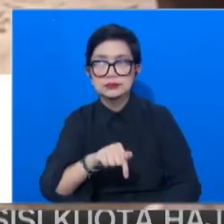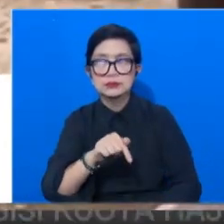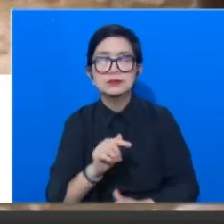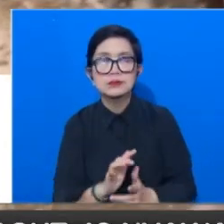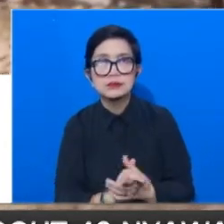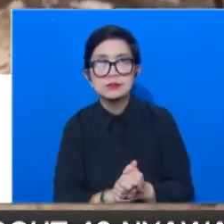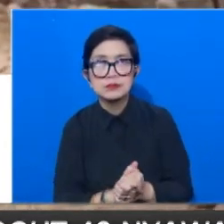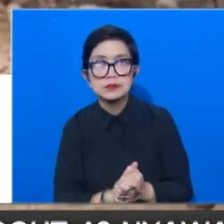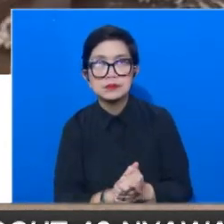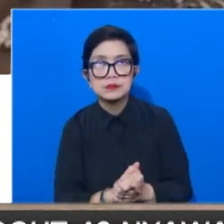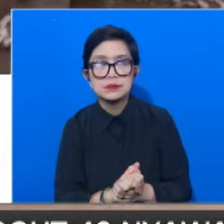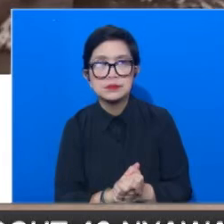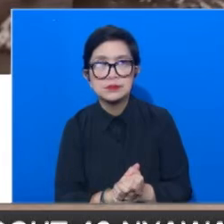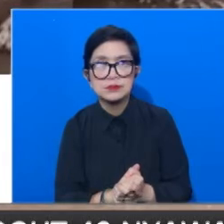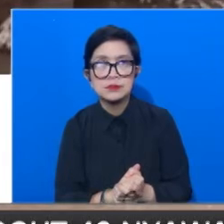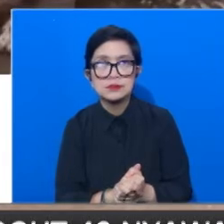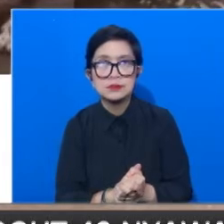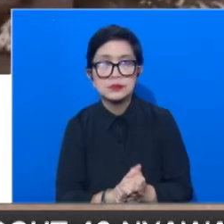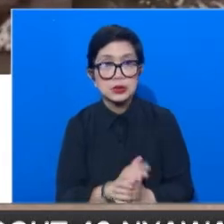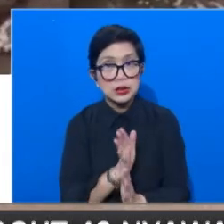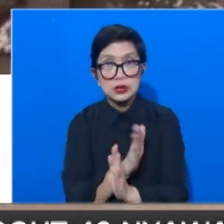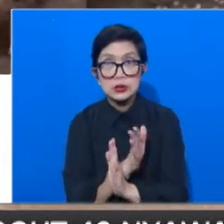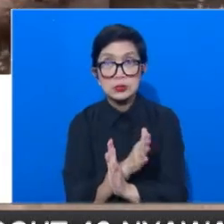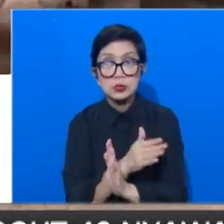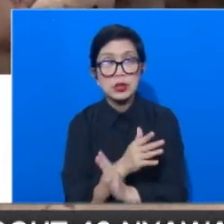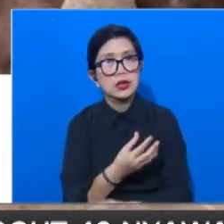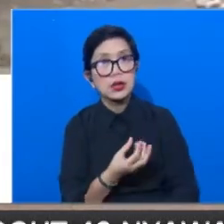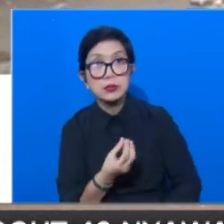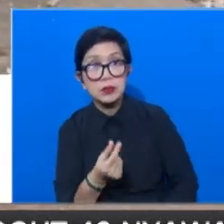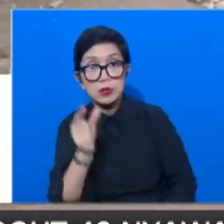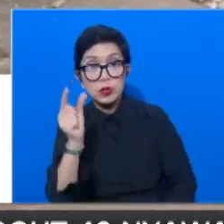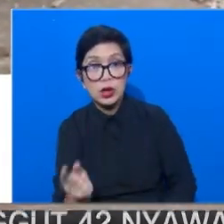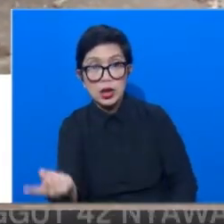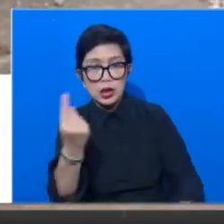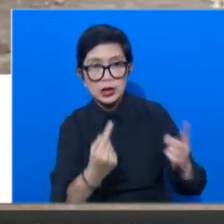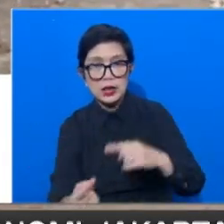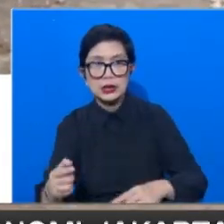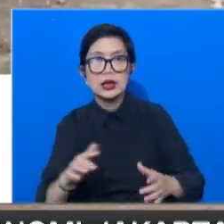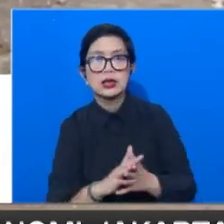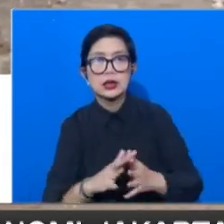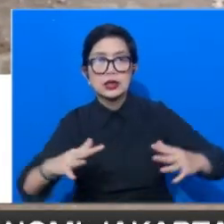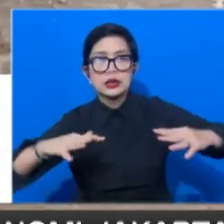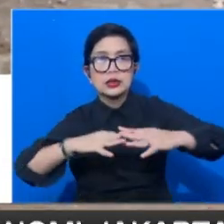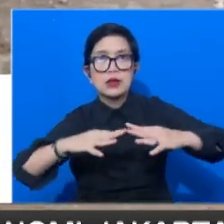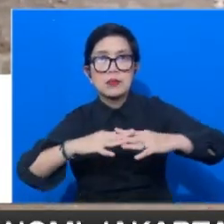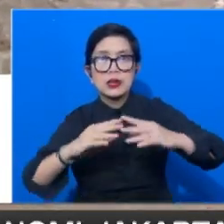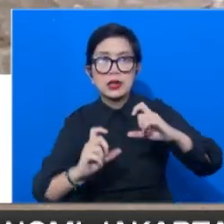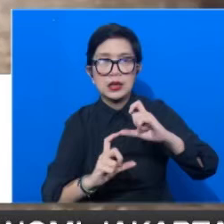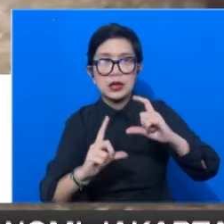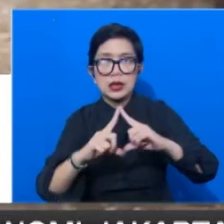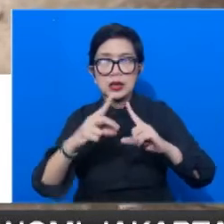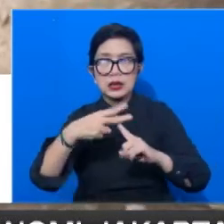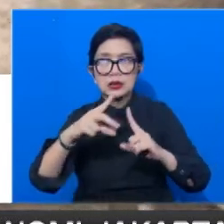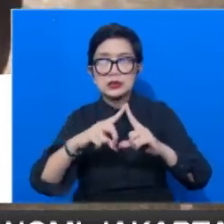Taman Safari Indonesia. Sebelumnya, ada pengunjung Taman Safari yang menuangkan minuman keras ke mulut rusa dan